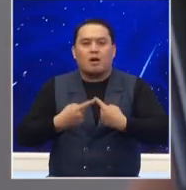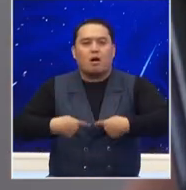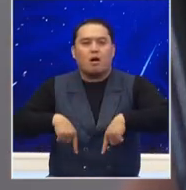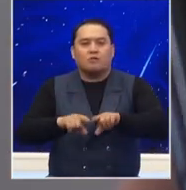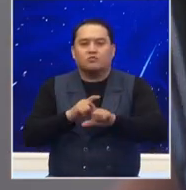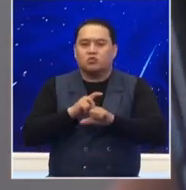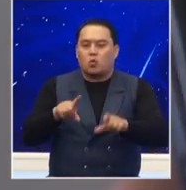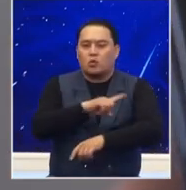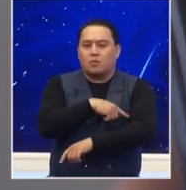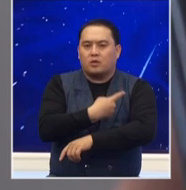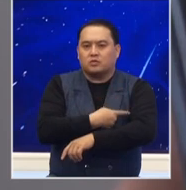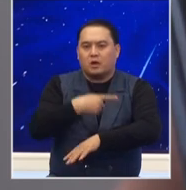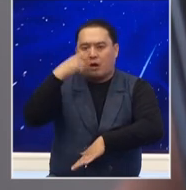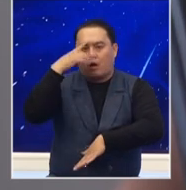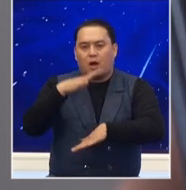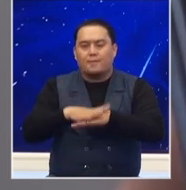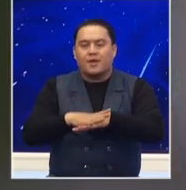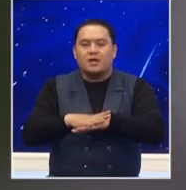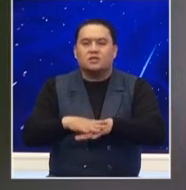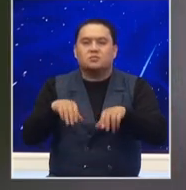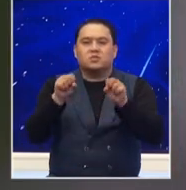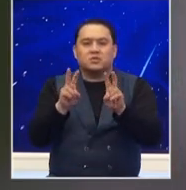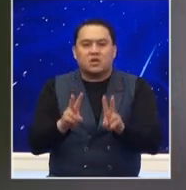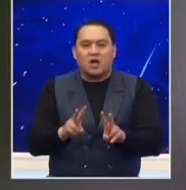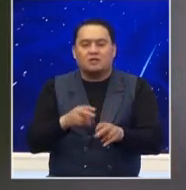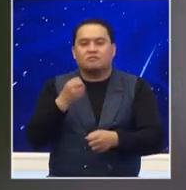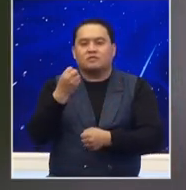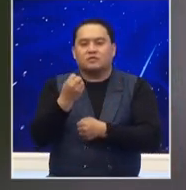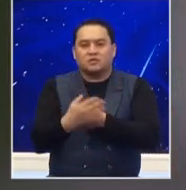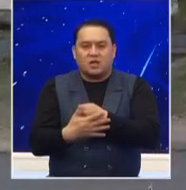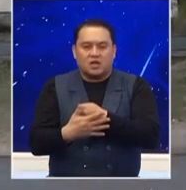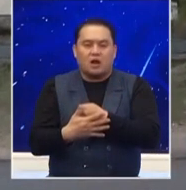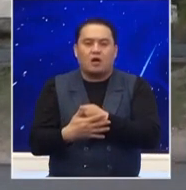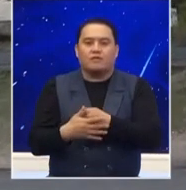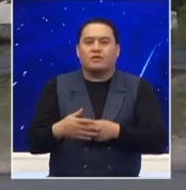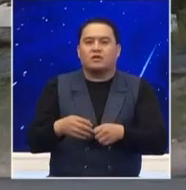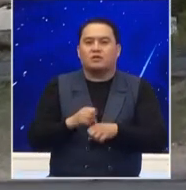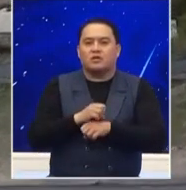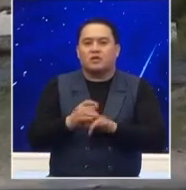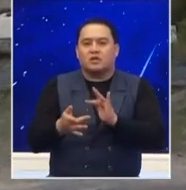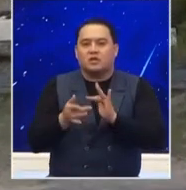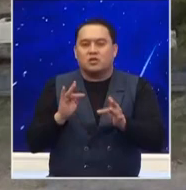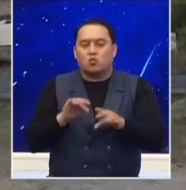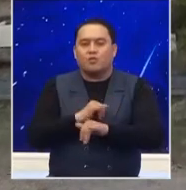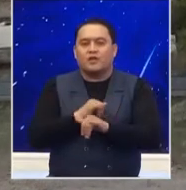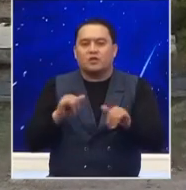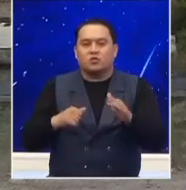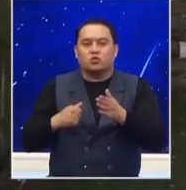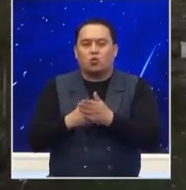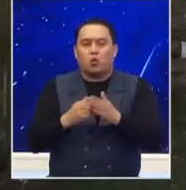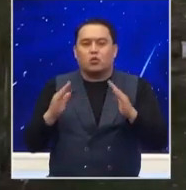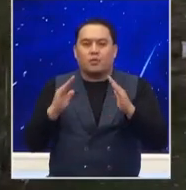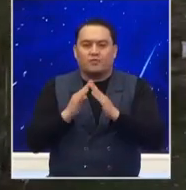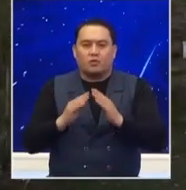– школ, больниц и акиматов. Но, как заверяют специалисты отдела цифровизации, масштаб ее распространения будет расширен до жилых